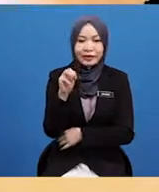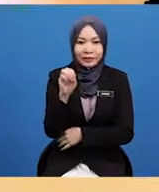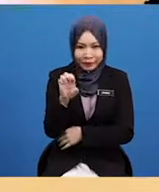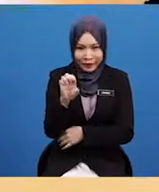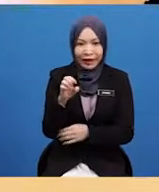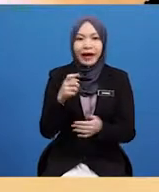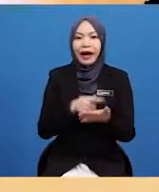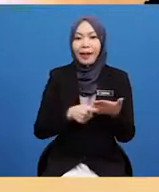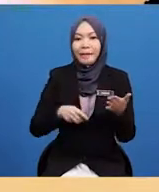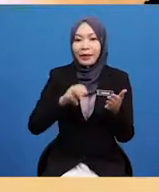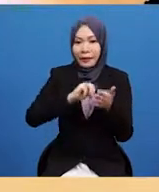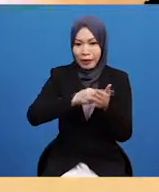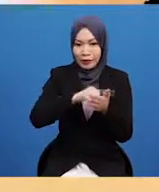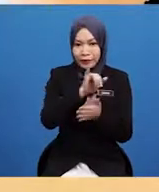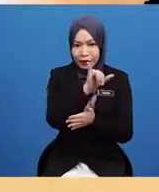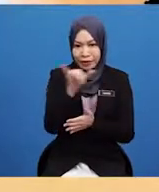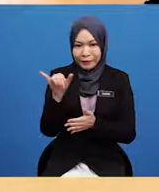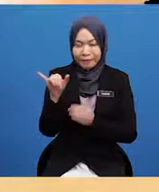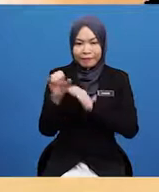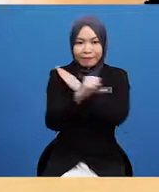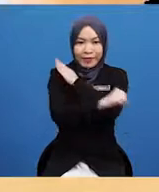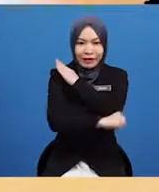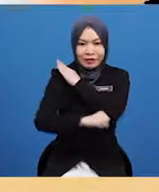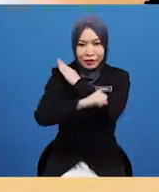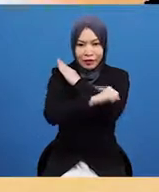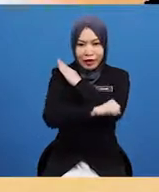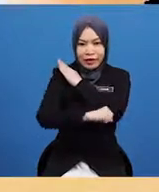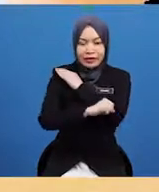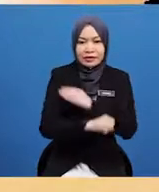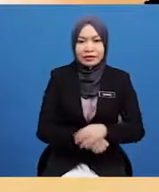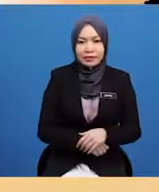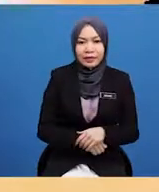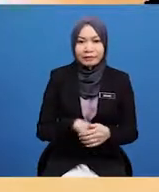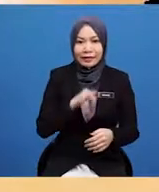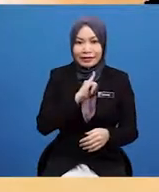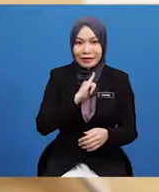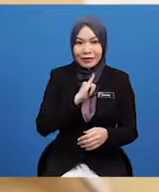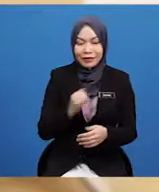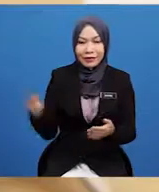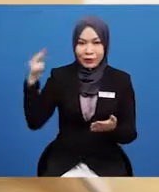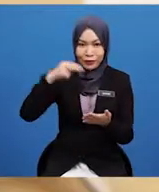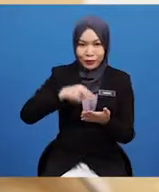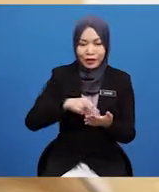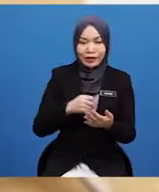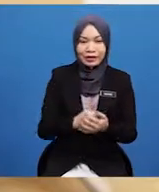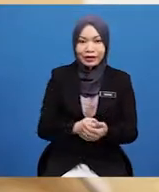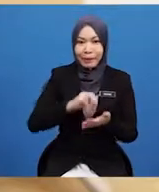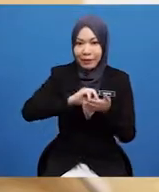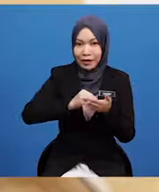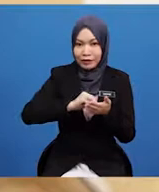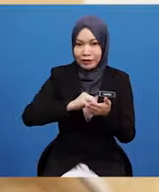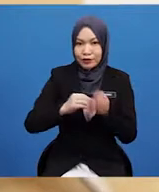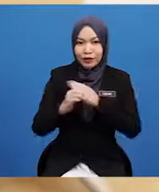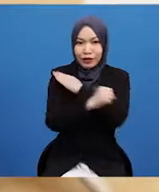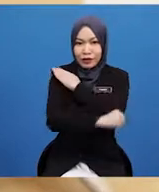nasionalisme? Tepat sekali jawapan murid-murid. Cikgu ulang semula jawapan itu tadi. Maksud nasionalisme